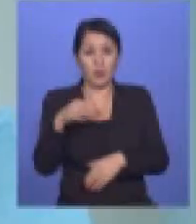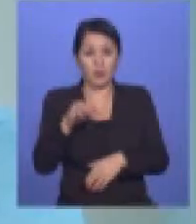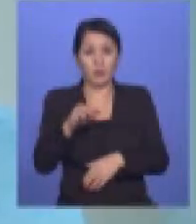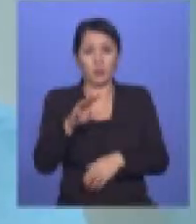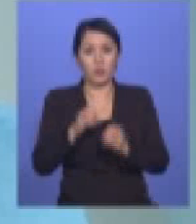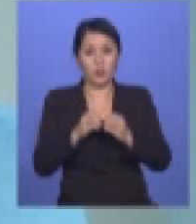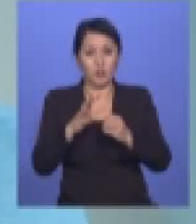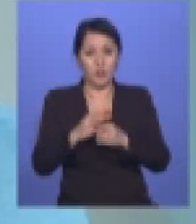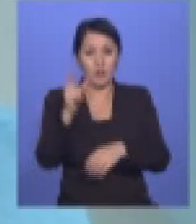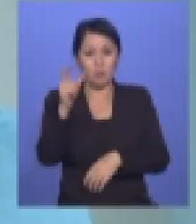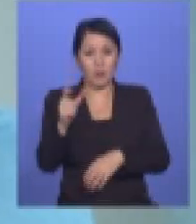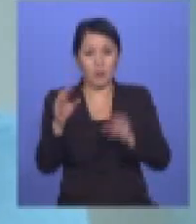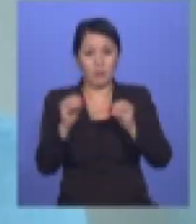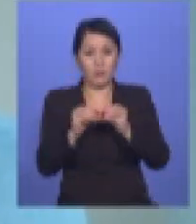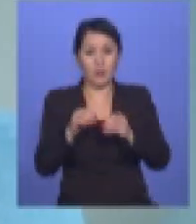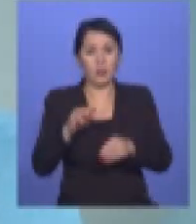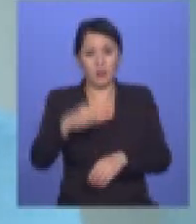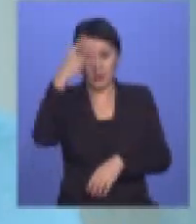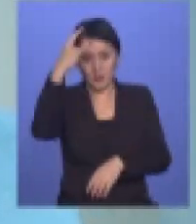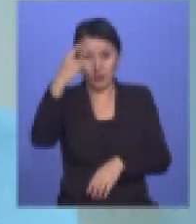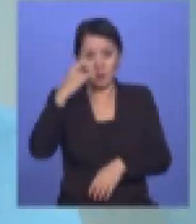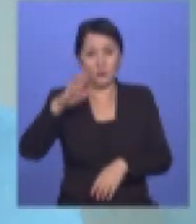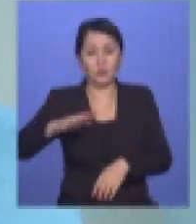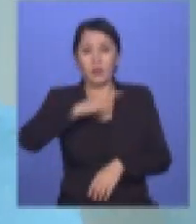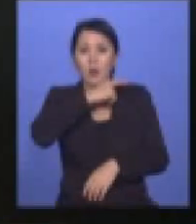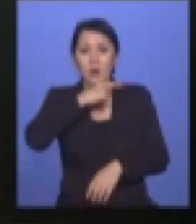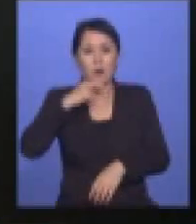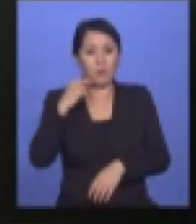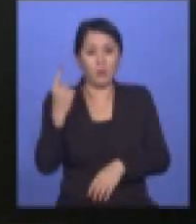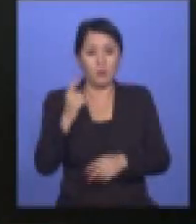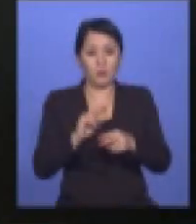5014-ті құрайды. Ал 10 мыңнан астам қазақ баласы орыс сыныптарында білім алады екен.